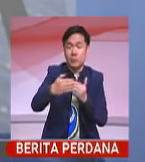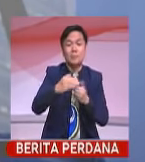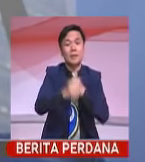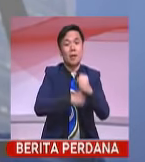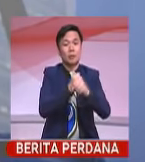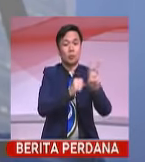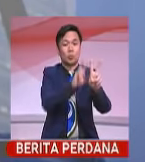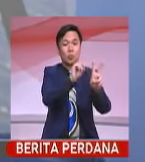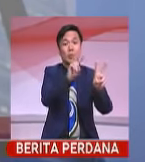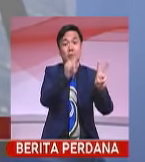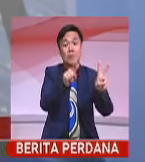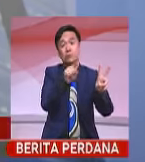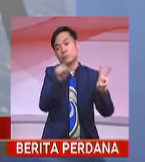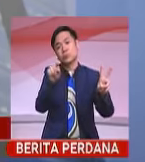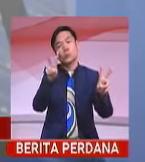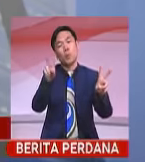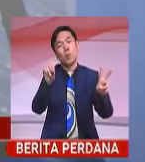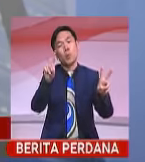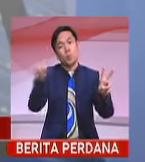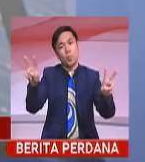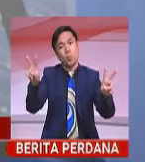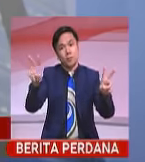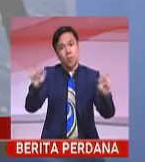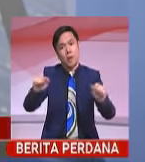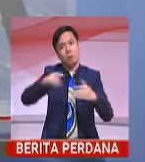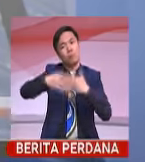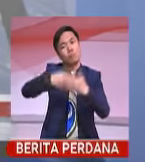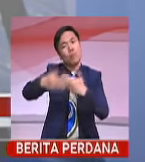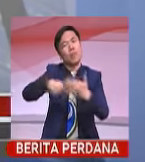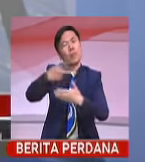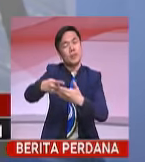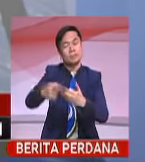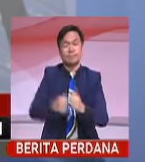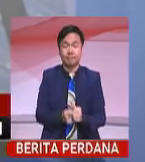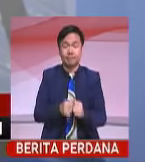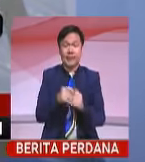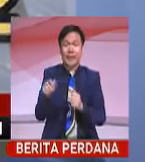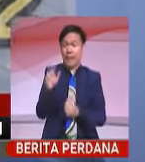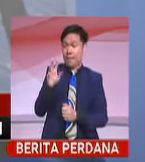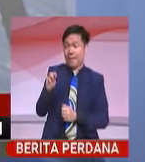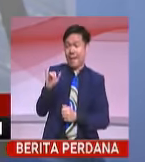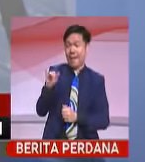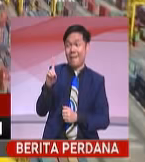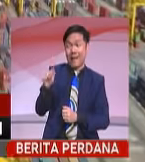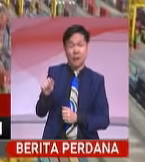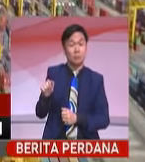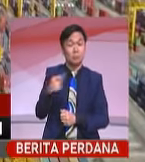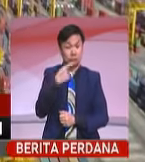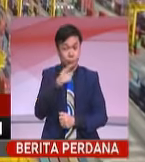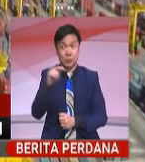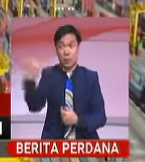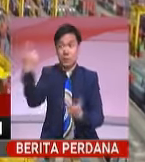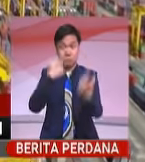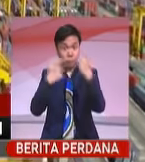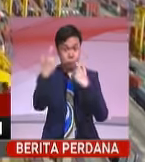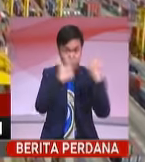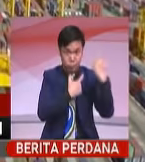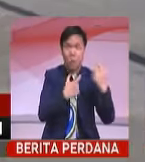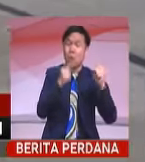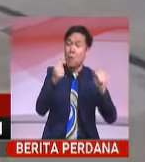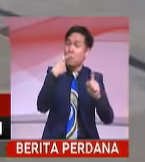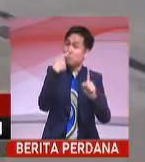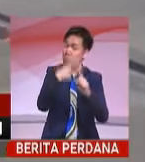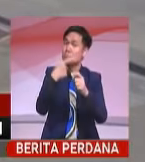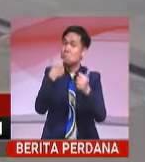tempoh 2021 hingga 2022. MAIDA memberi jaminan bahawa niat pelaburan kekal positif